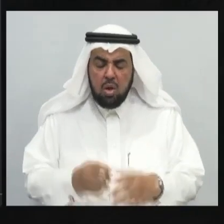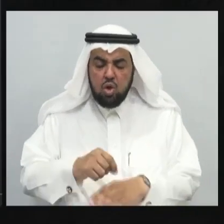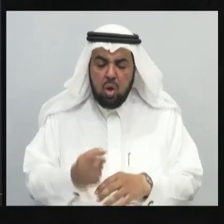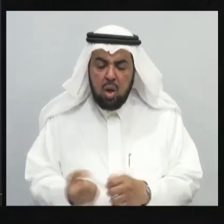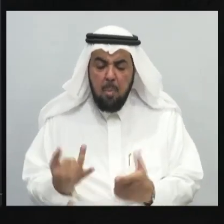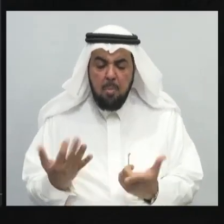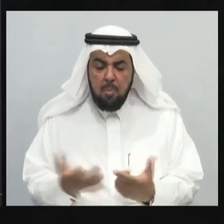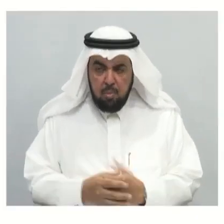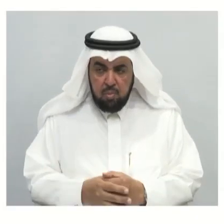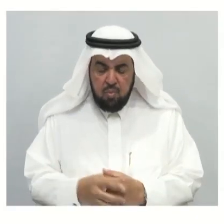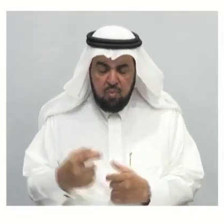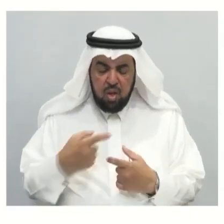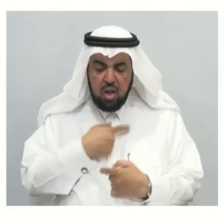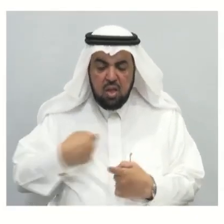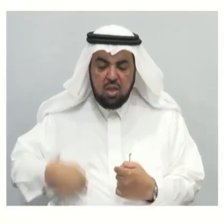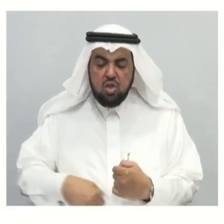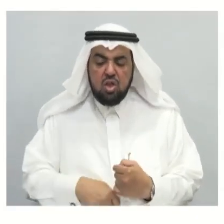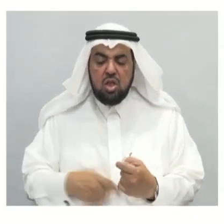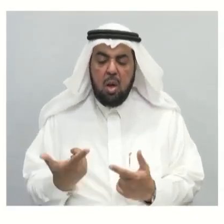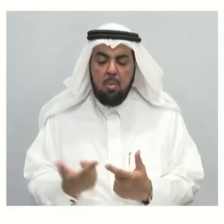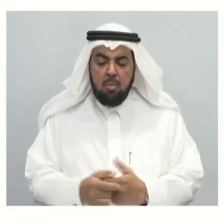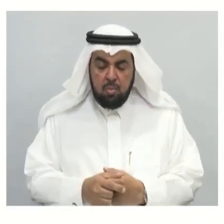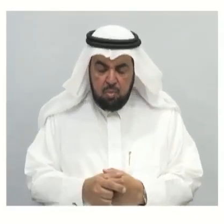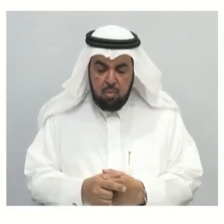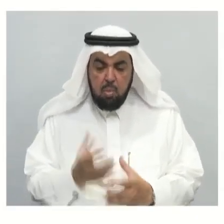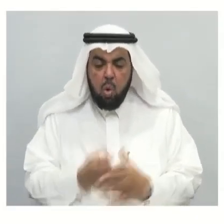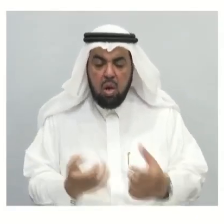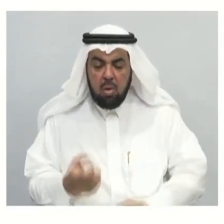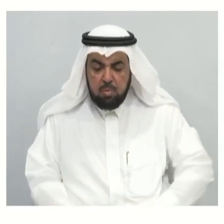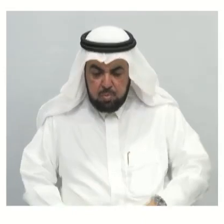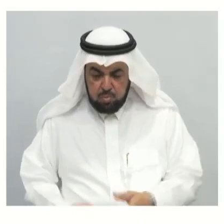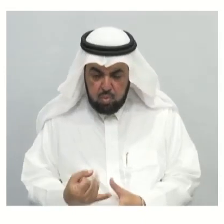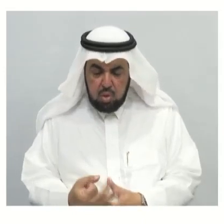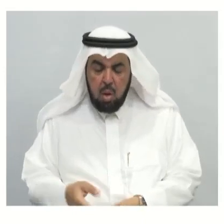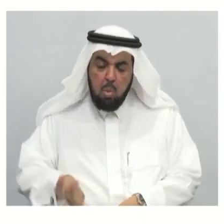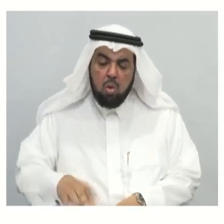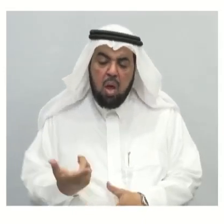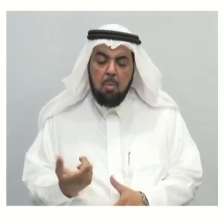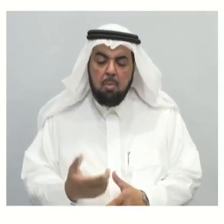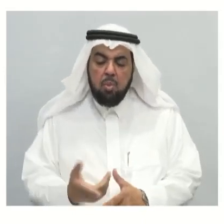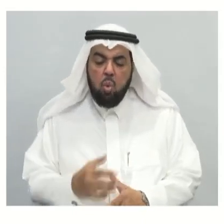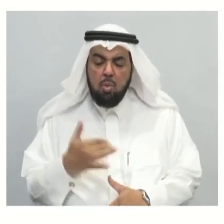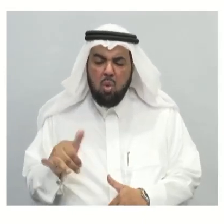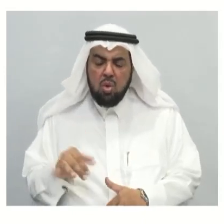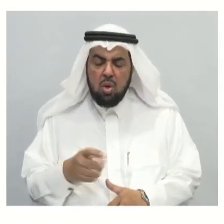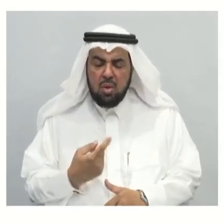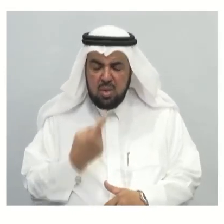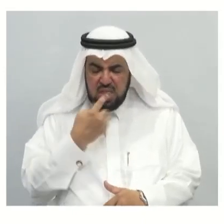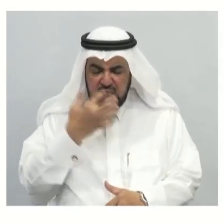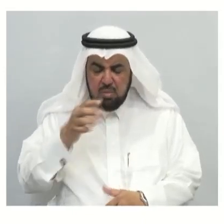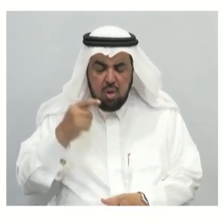معدل النمو السكاني في الصين كم يبلغ معدل المواليد وايضا معدل الوفيات ومتوسط عمر